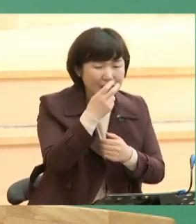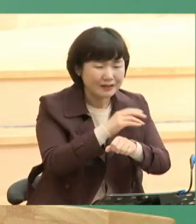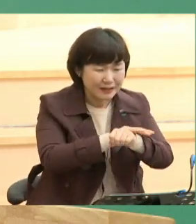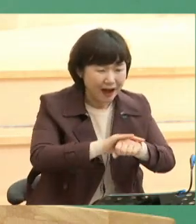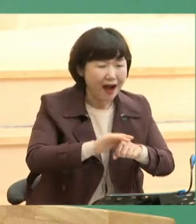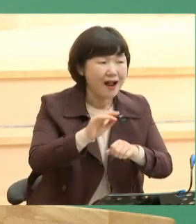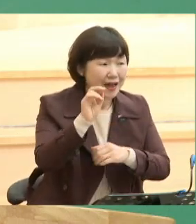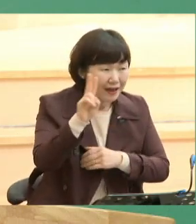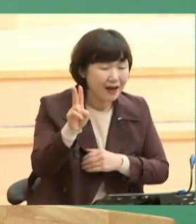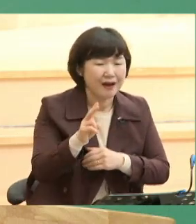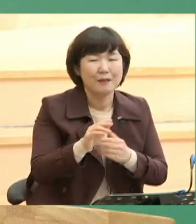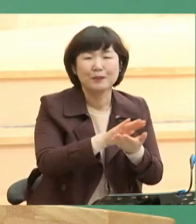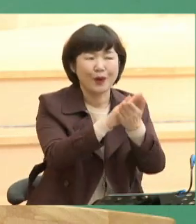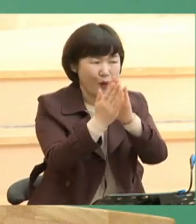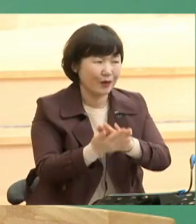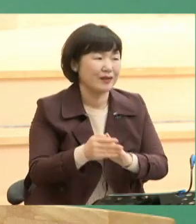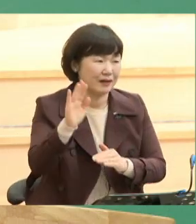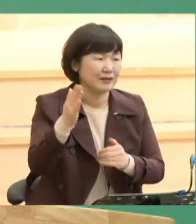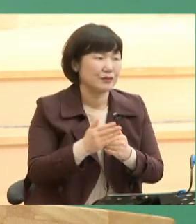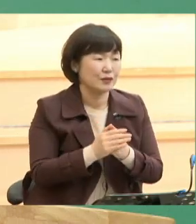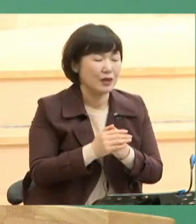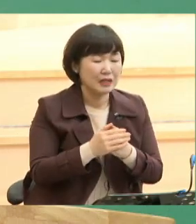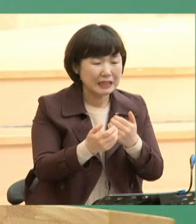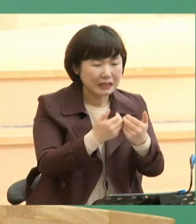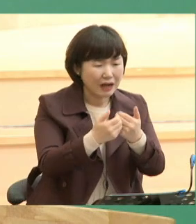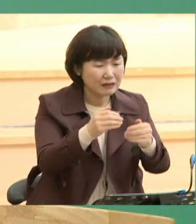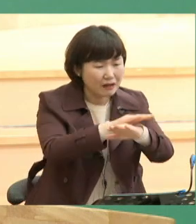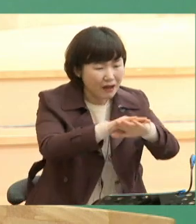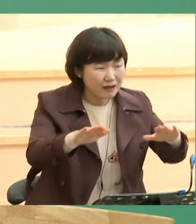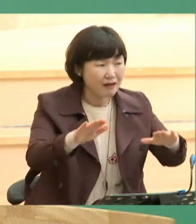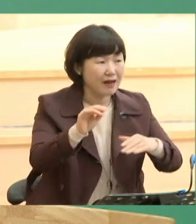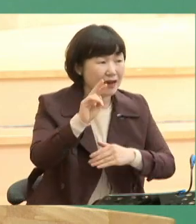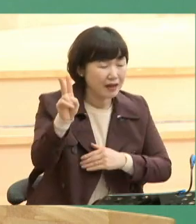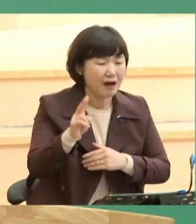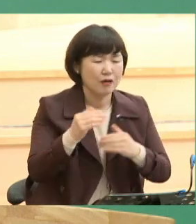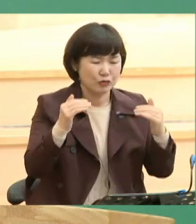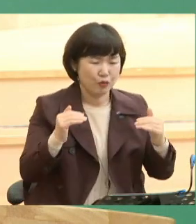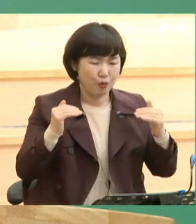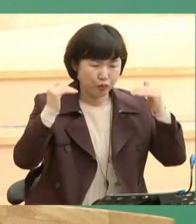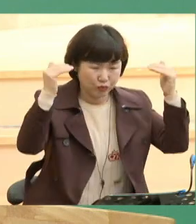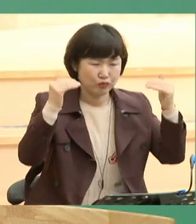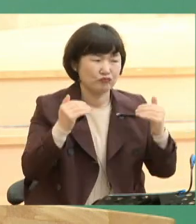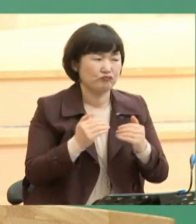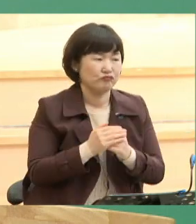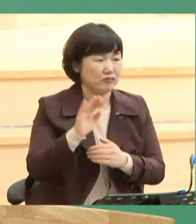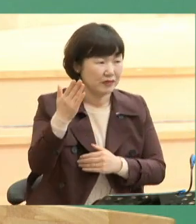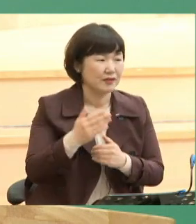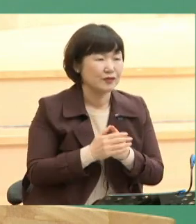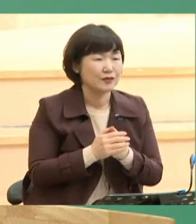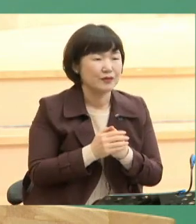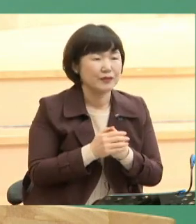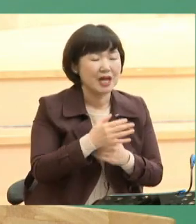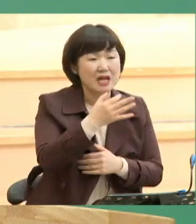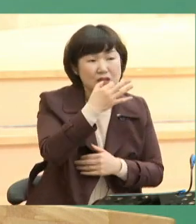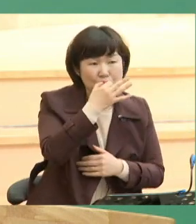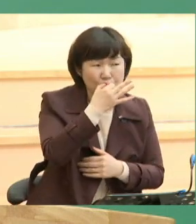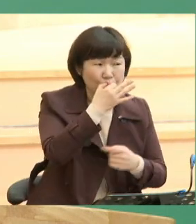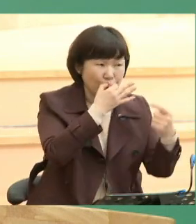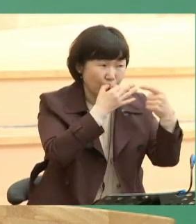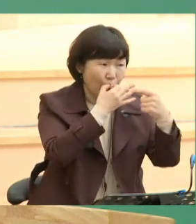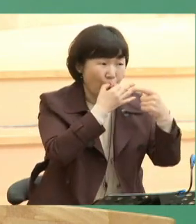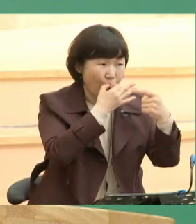이루어지죠 갈등관리 가 돼야 그래야 성숙을 이룬 거죠 정력을